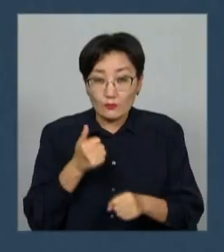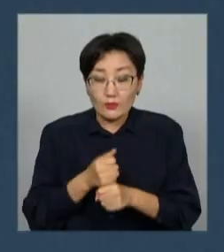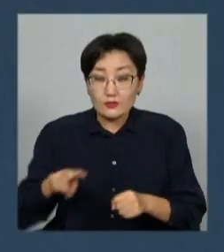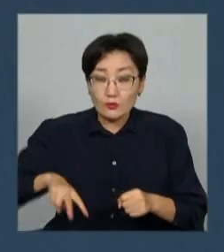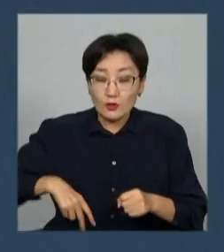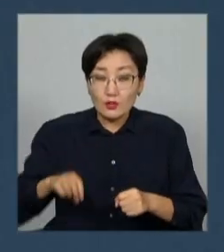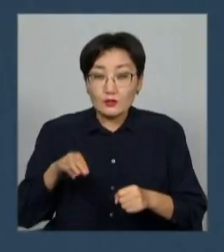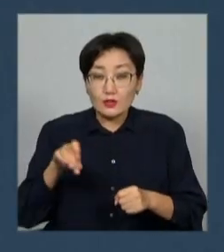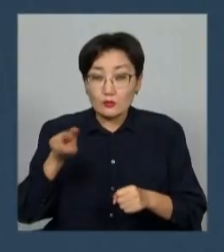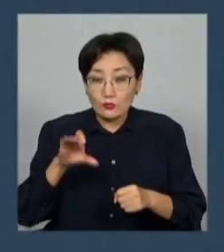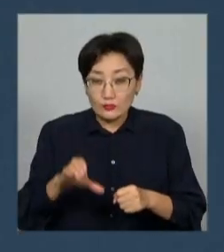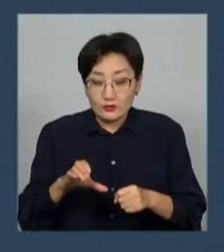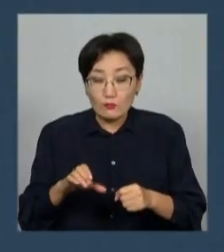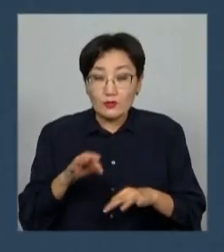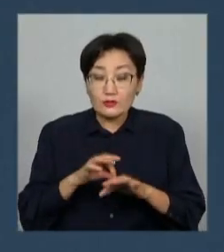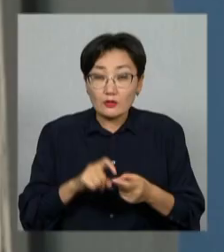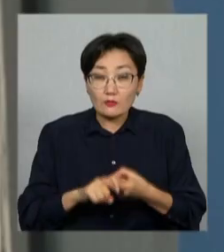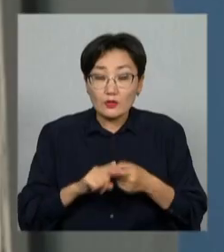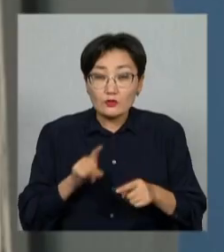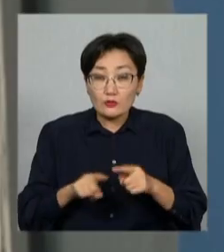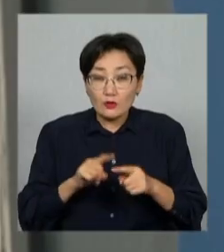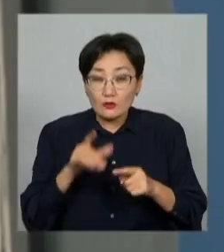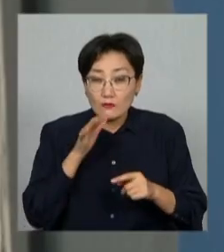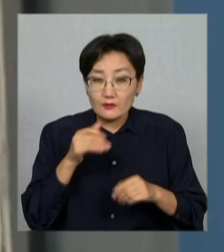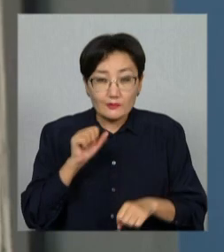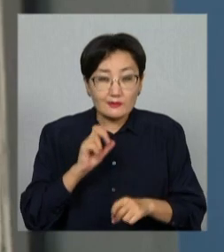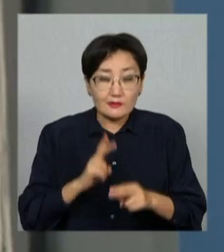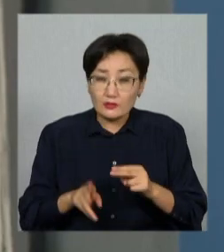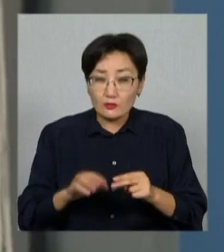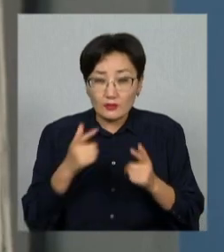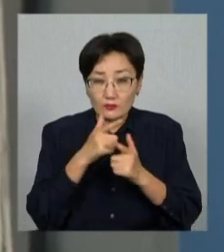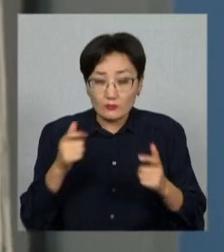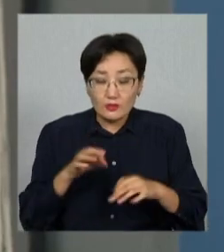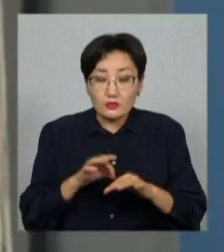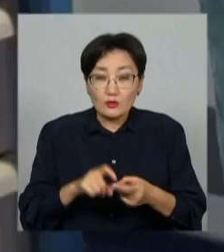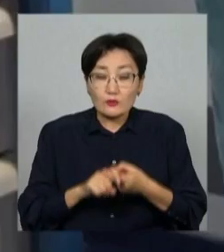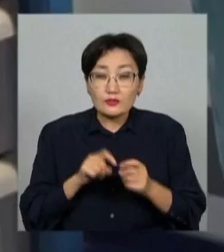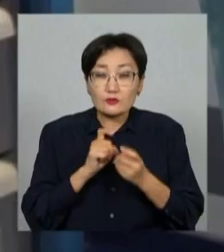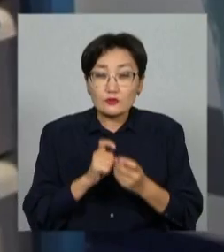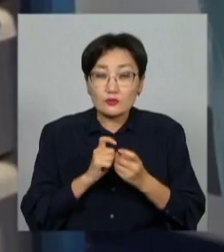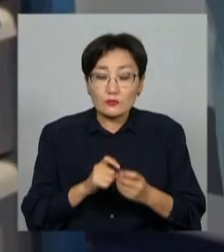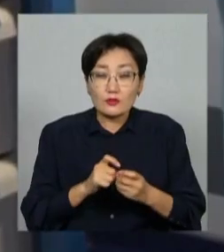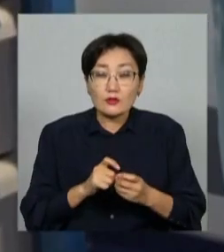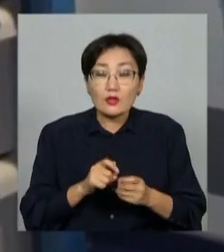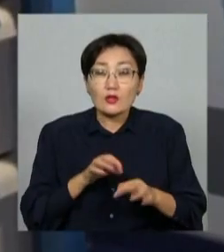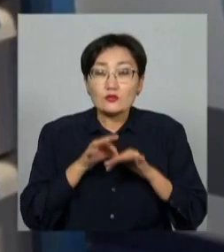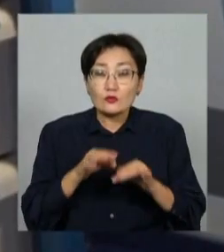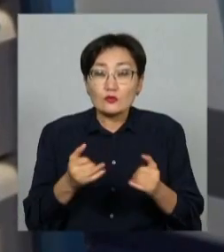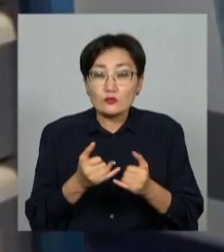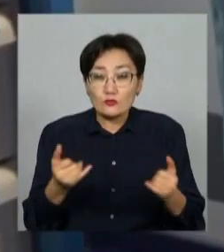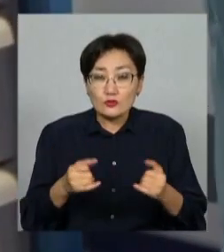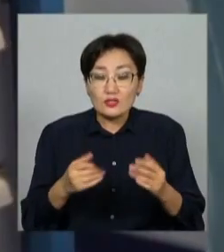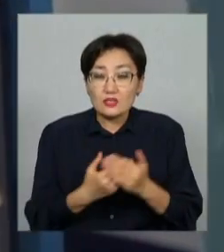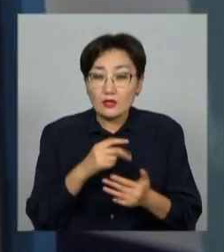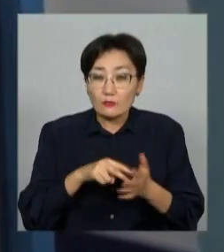директоры Тедрос Гебрейесус пандемияның жақын арада аяқталмайтынын мәлімдеді. Енді ковидпен күресті қолға алу үшін жаңа стратегия әзірленіп